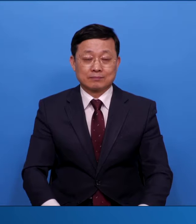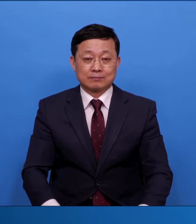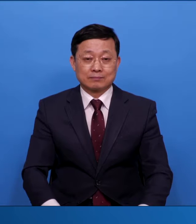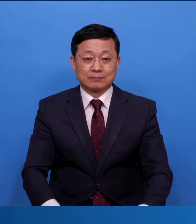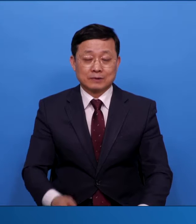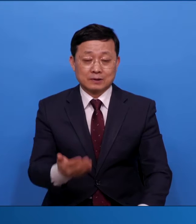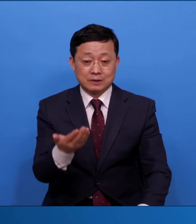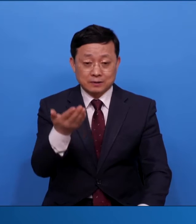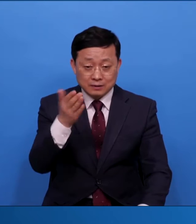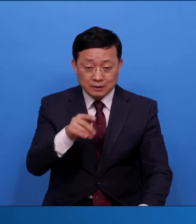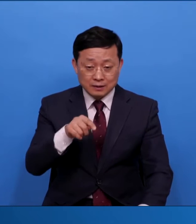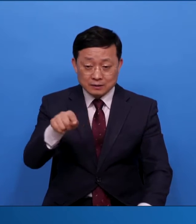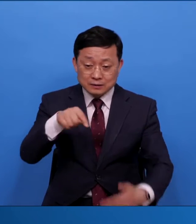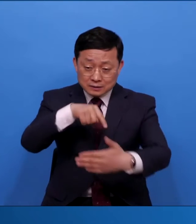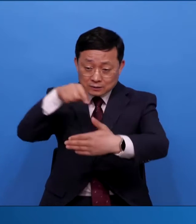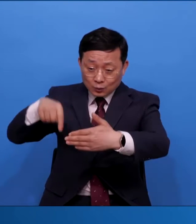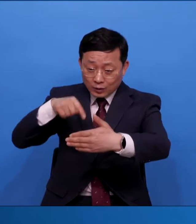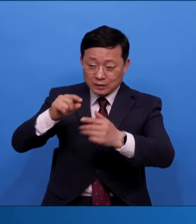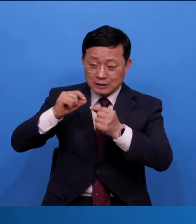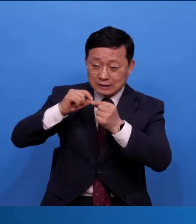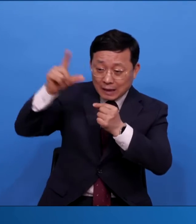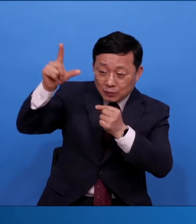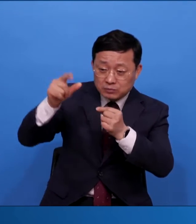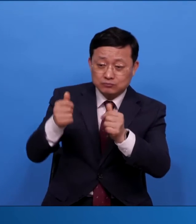죽음을 만나게 되는 상황이 왔잖아요.